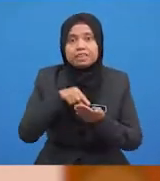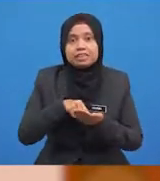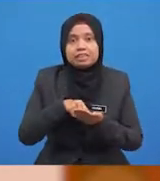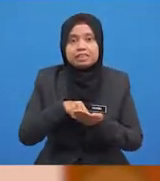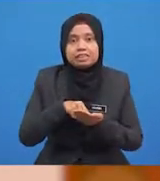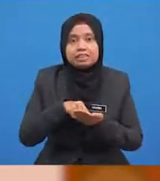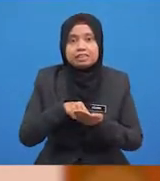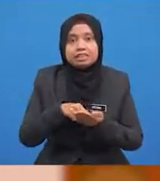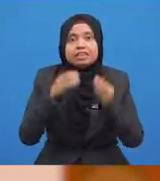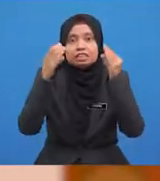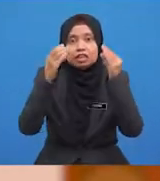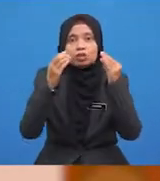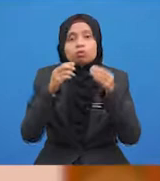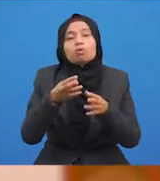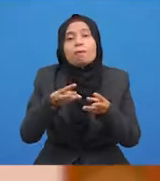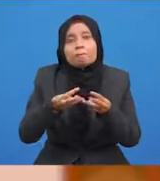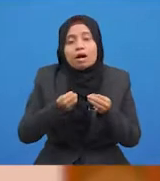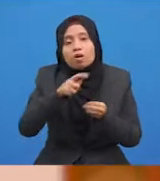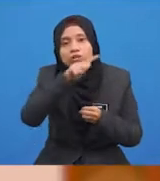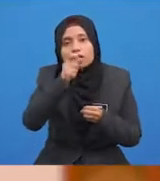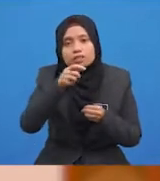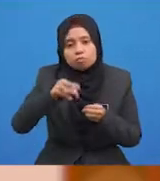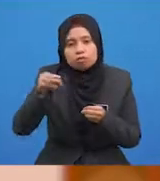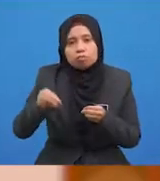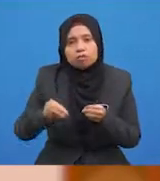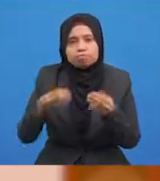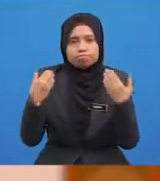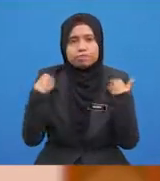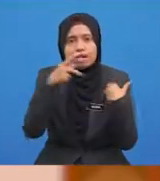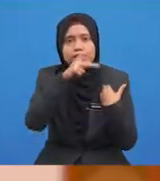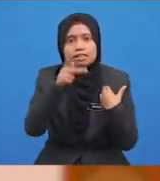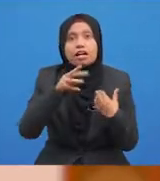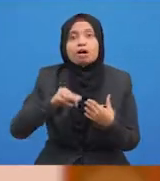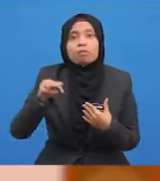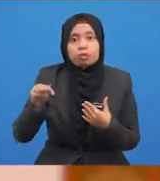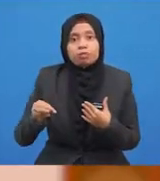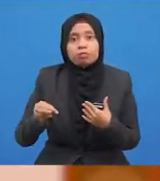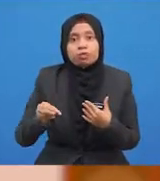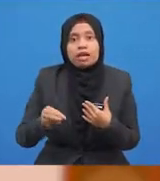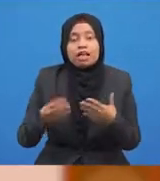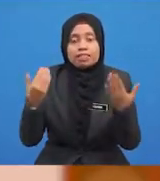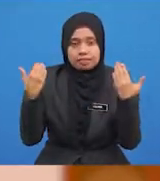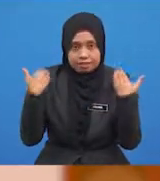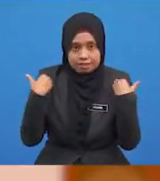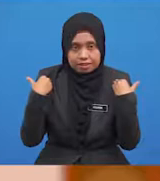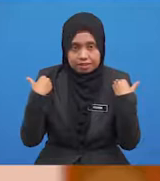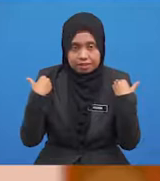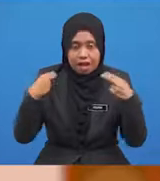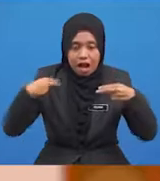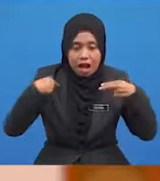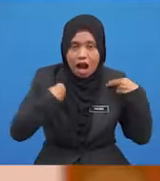ini, cikgu ingin bertanya kepada murid-murid, adakah murid-murid mempunyai